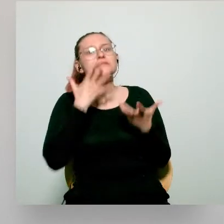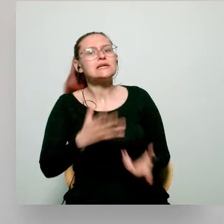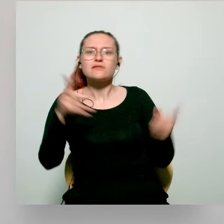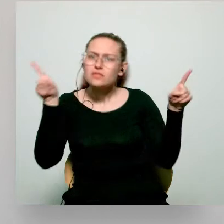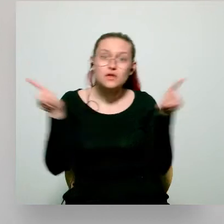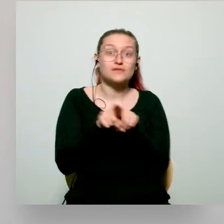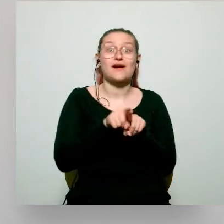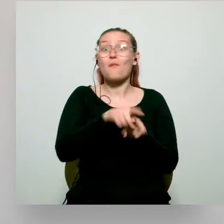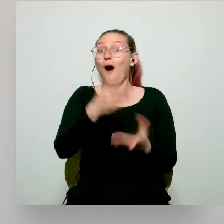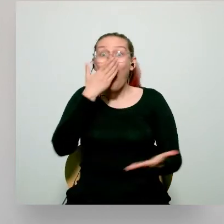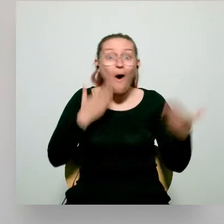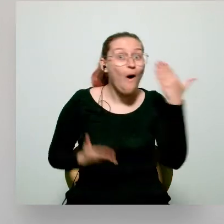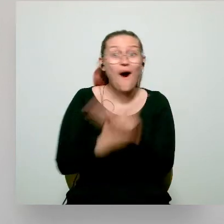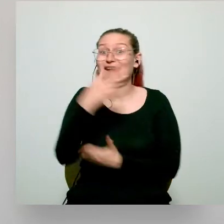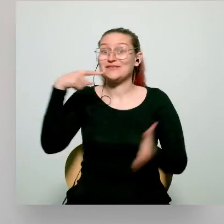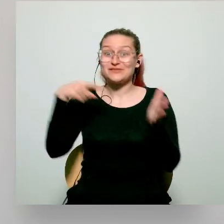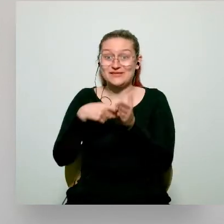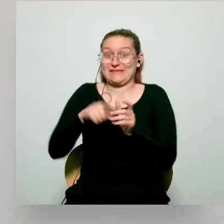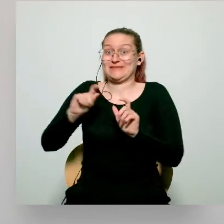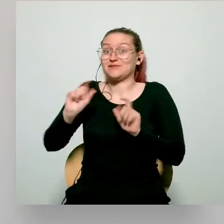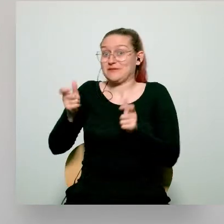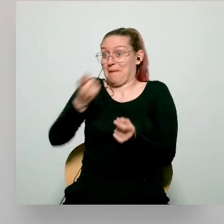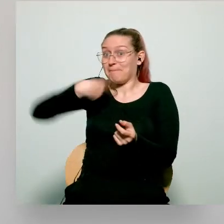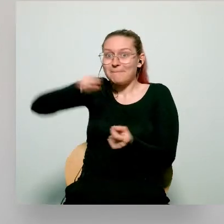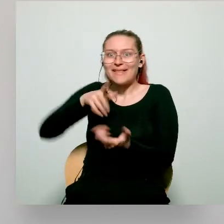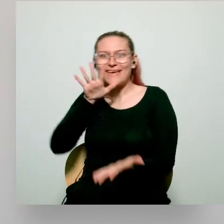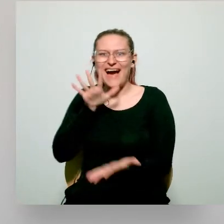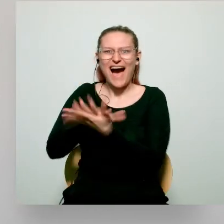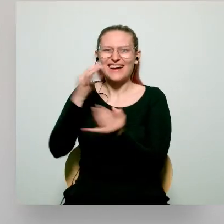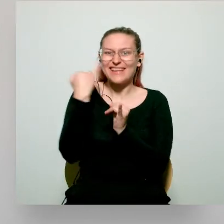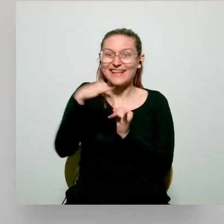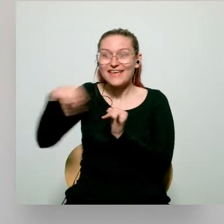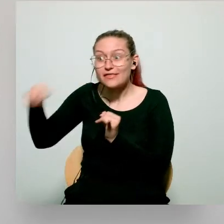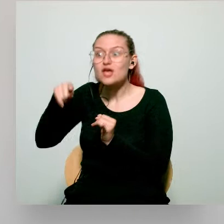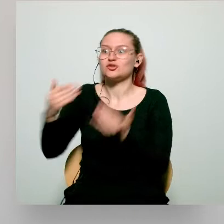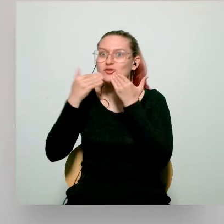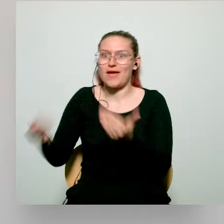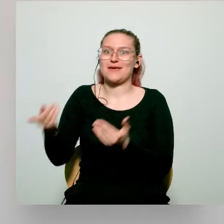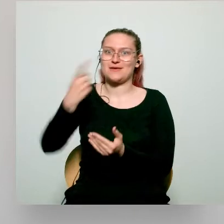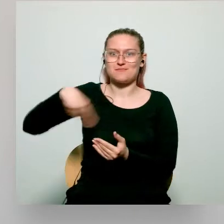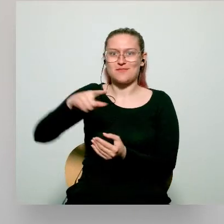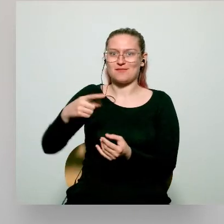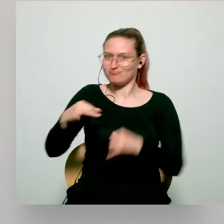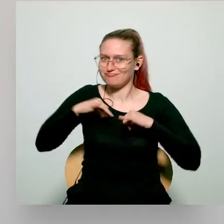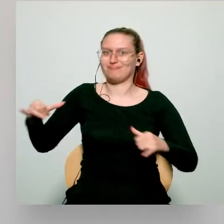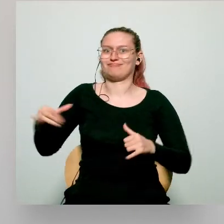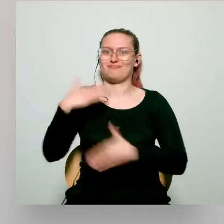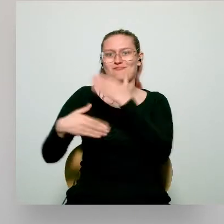różnorodność stała się dla nas ratunkiem. Jest to moja teza w tej dyskusji, taką proponuję.